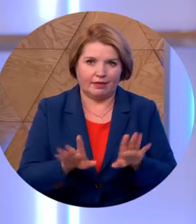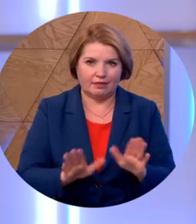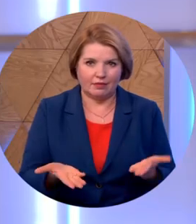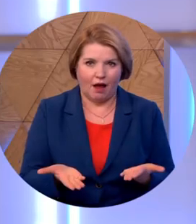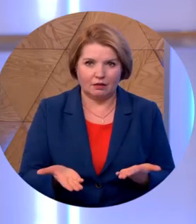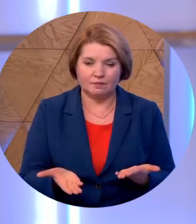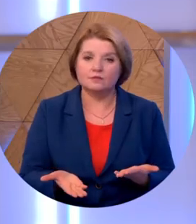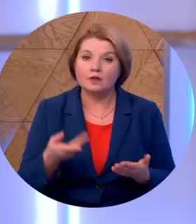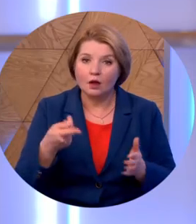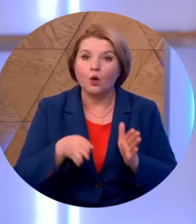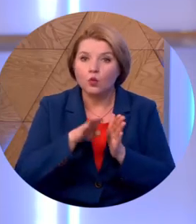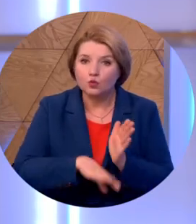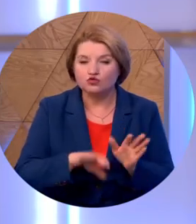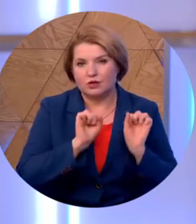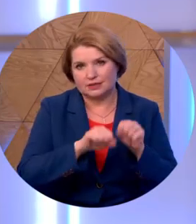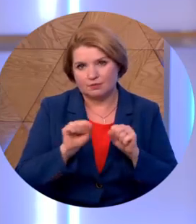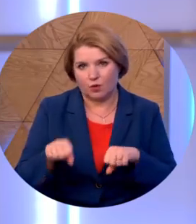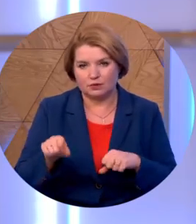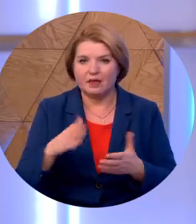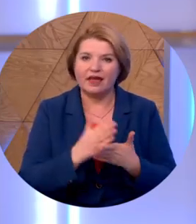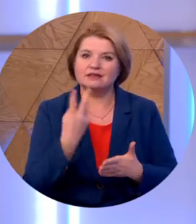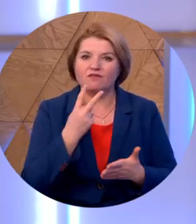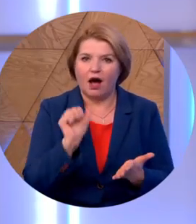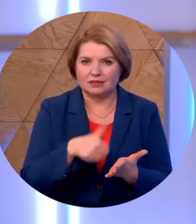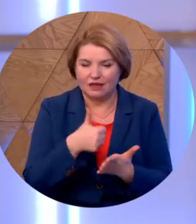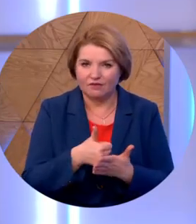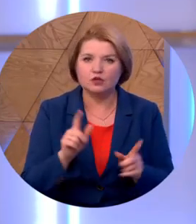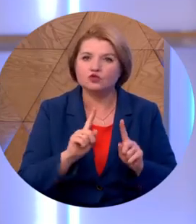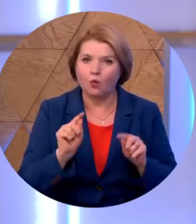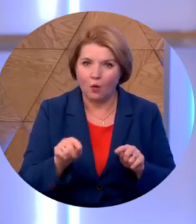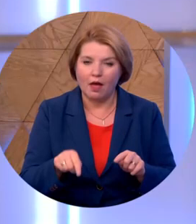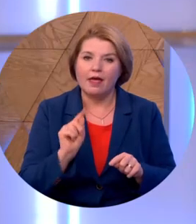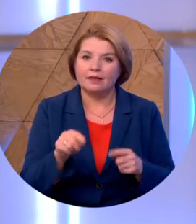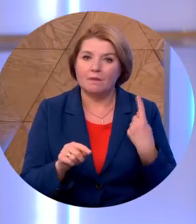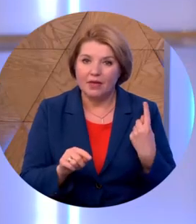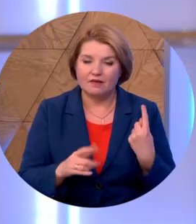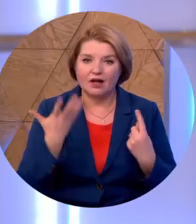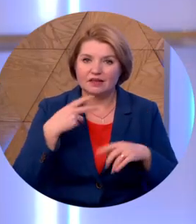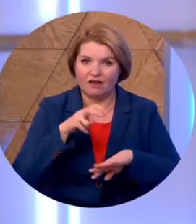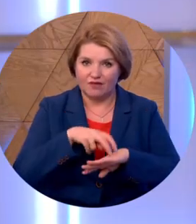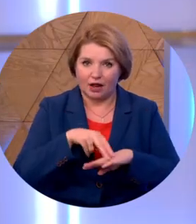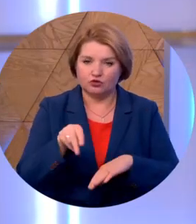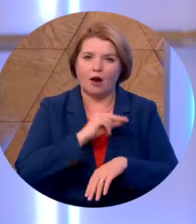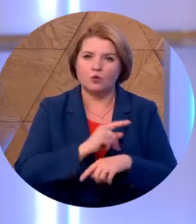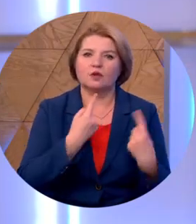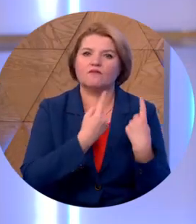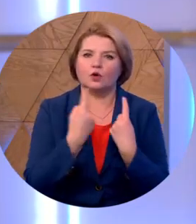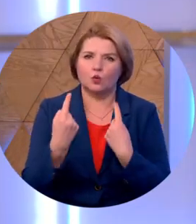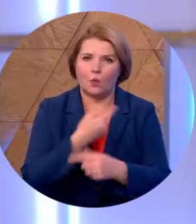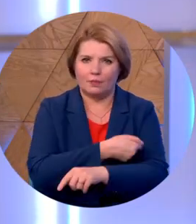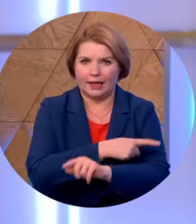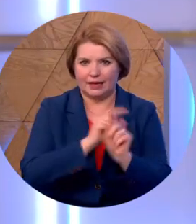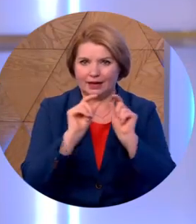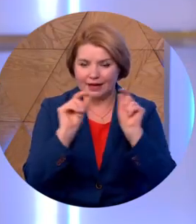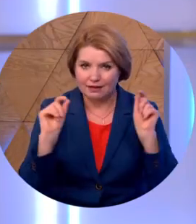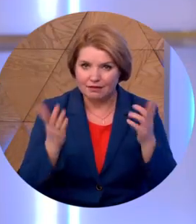худ худшей вариант это есть два основных момента значит первый момент когда врач работает в крупной клинике как правило клиника посылает